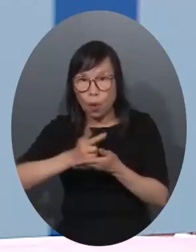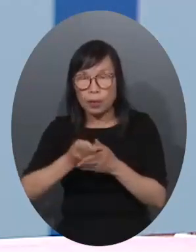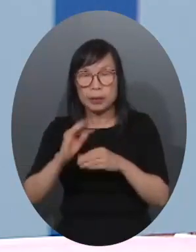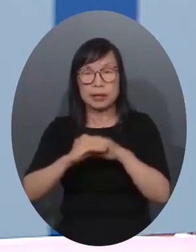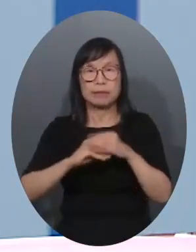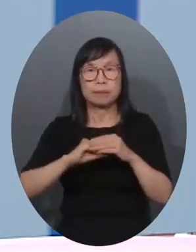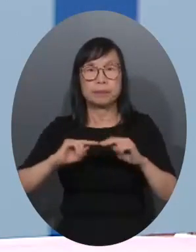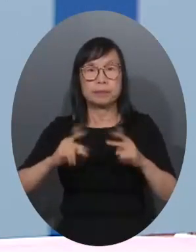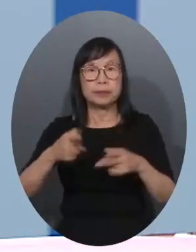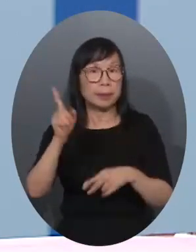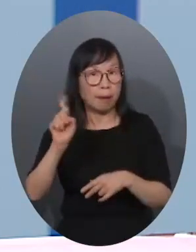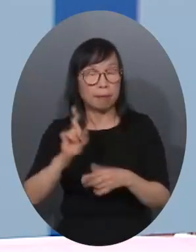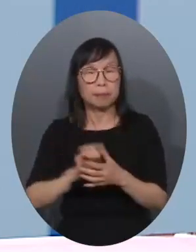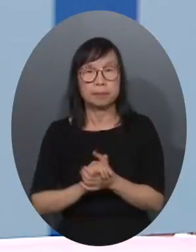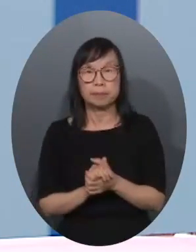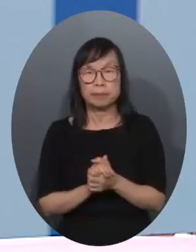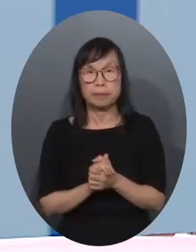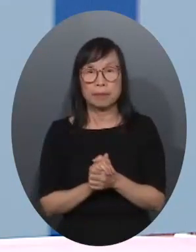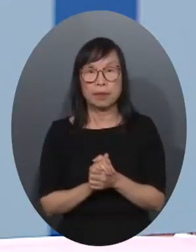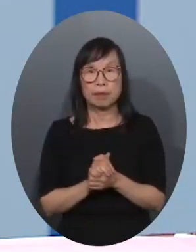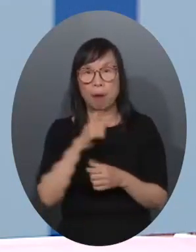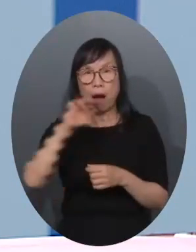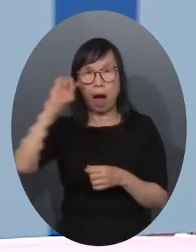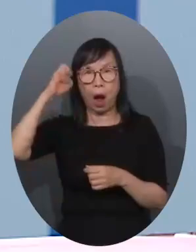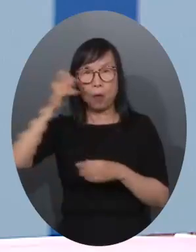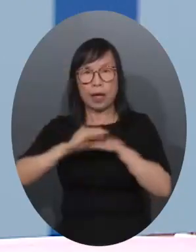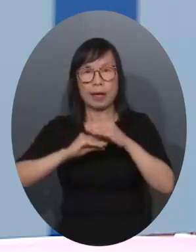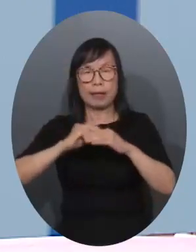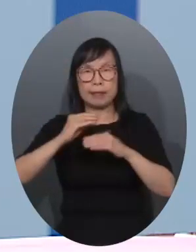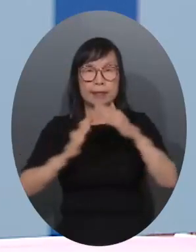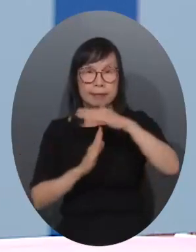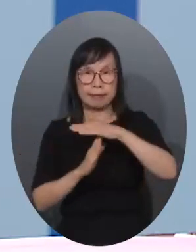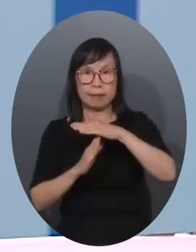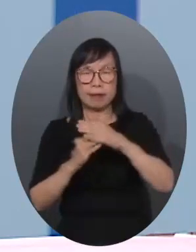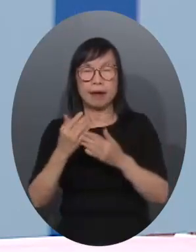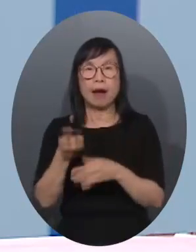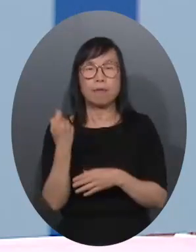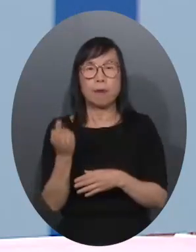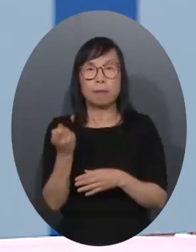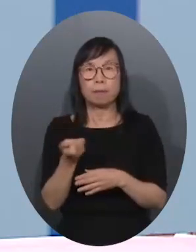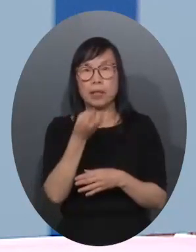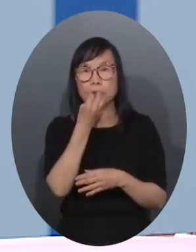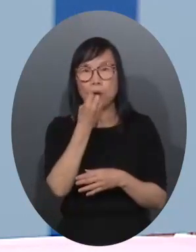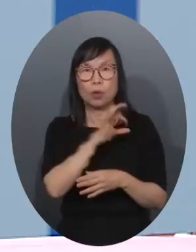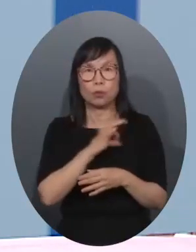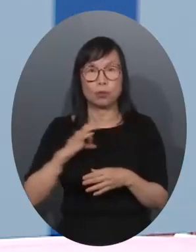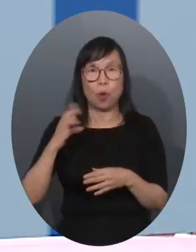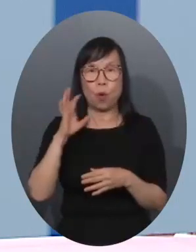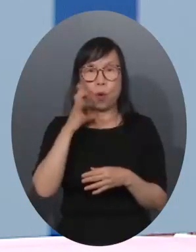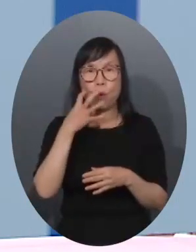係點樣？亦都係問咧就會唔會考慮起一啲停車位，以便利港珠澳橋嘅使用